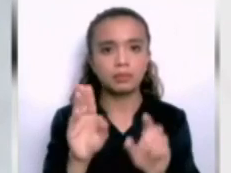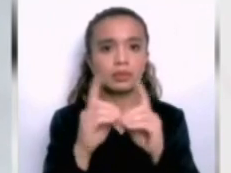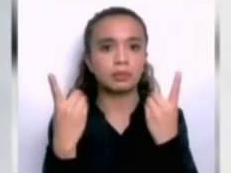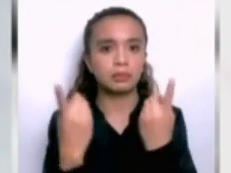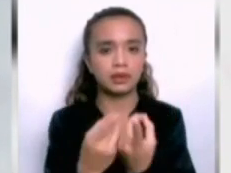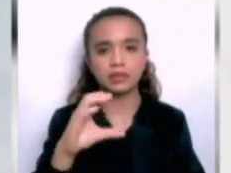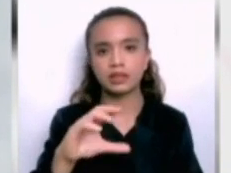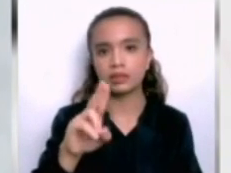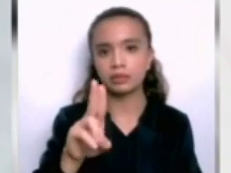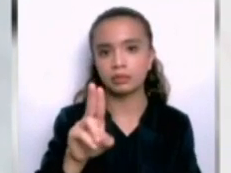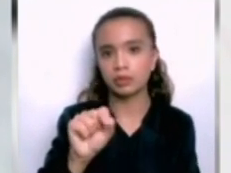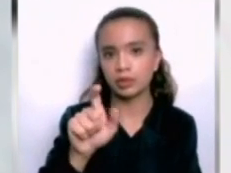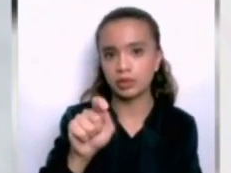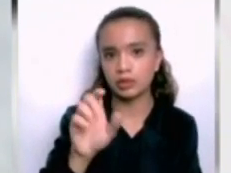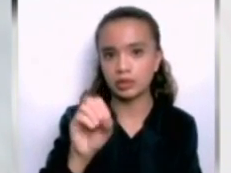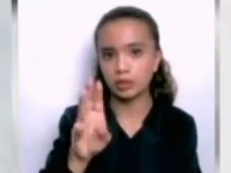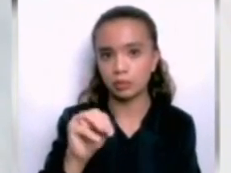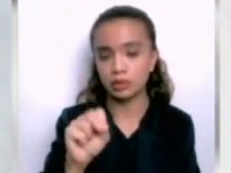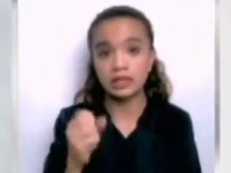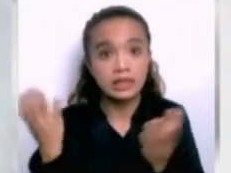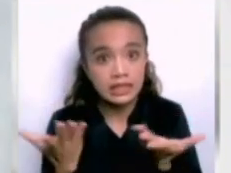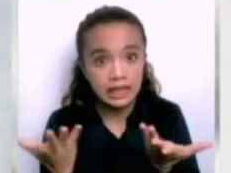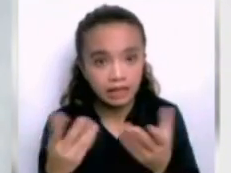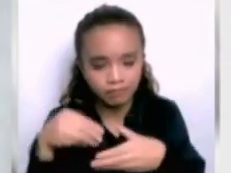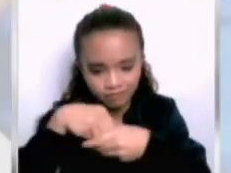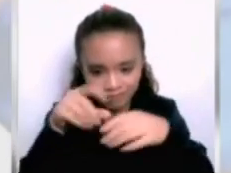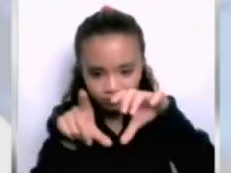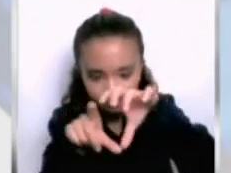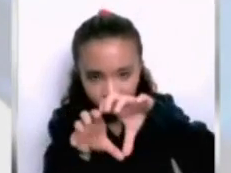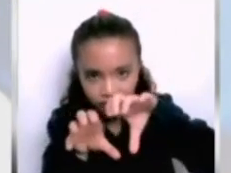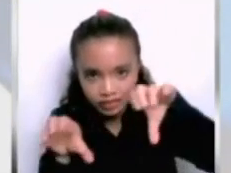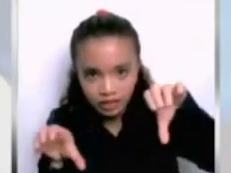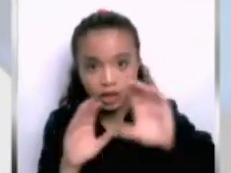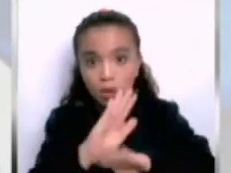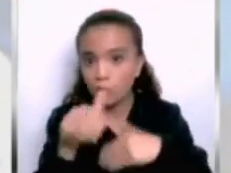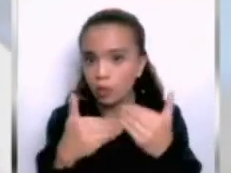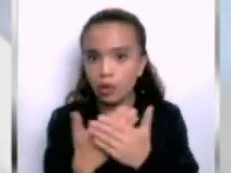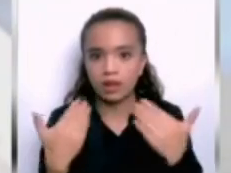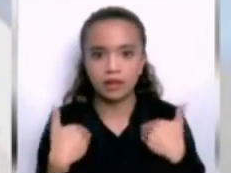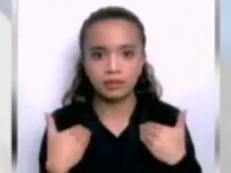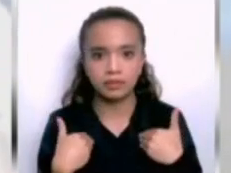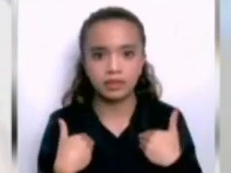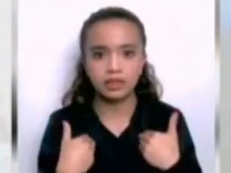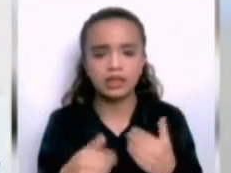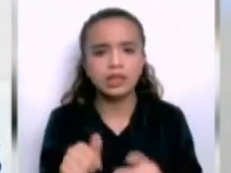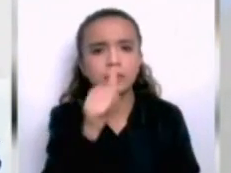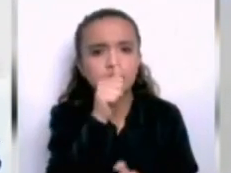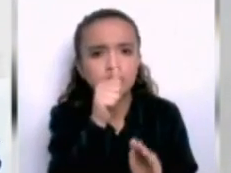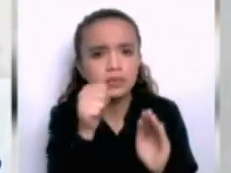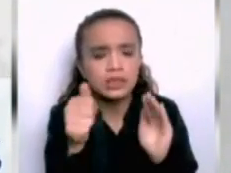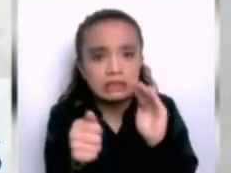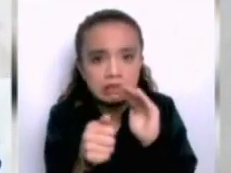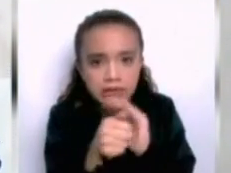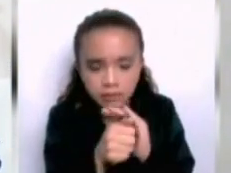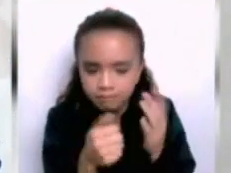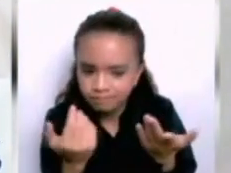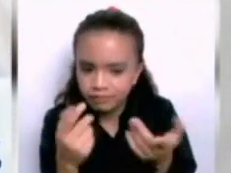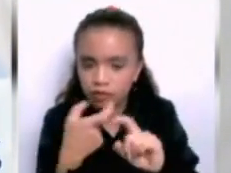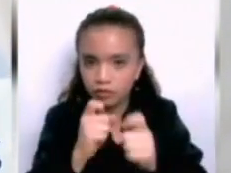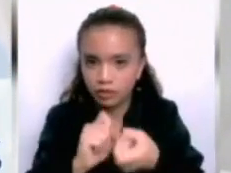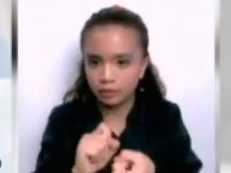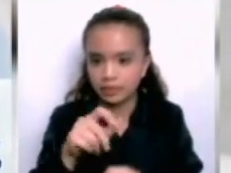collection tube na merong nutrient solution bawat isa nakatago ang mga ito sa dalwang package mula Poland at dumating sa